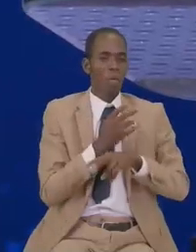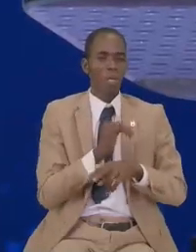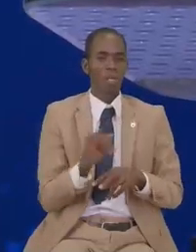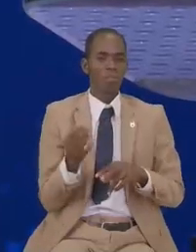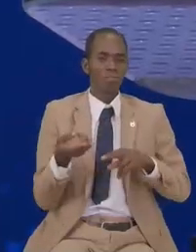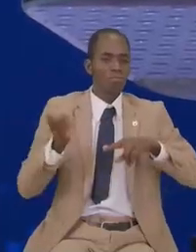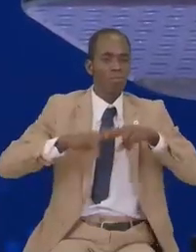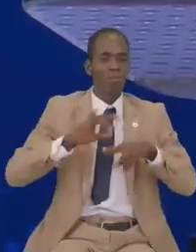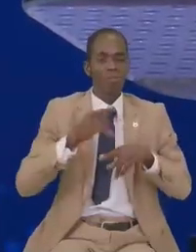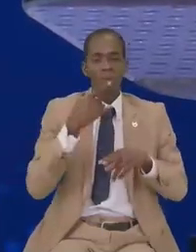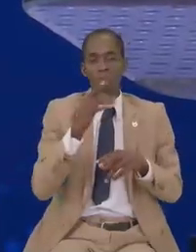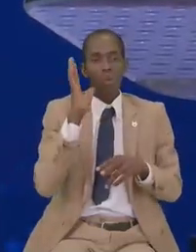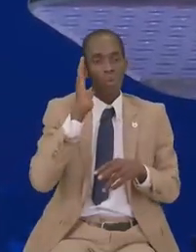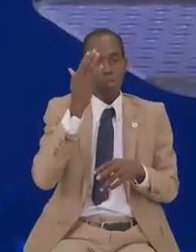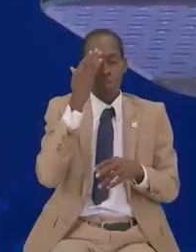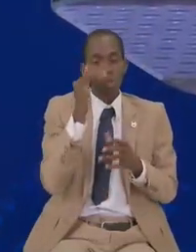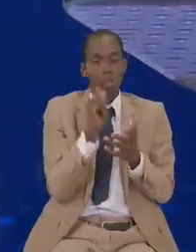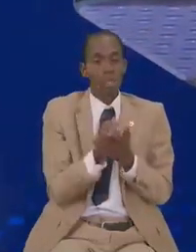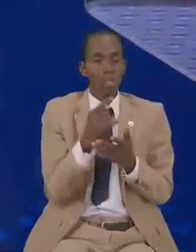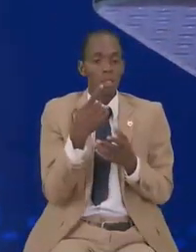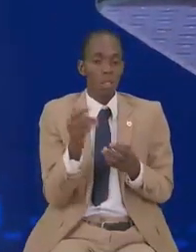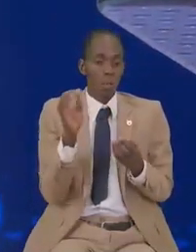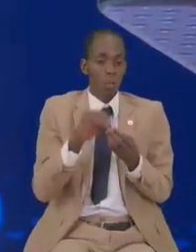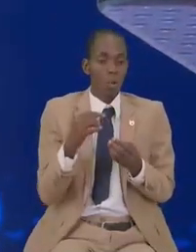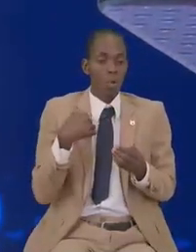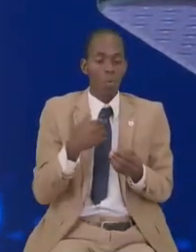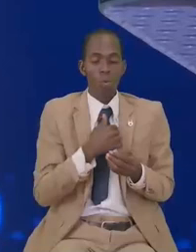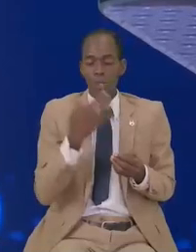plus on est civilisé, plus on fera